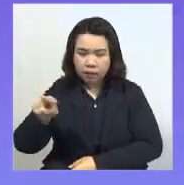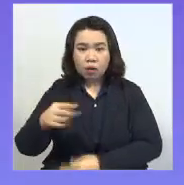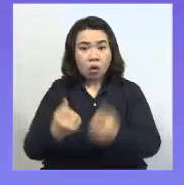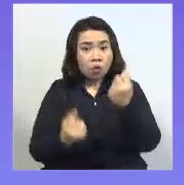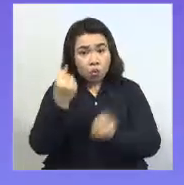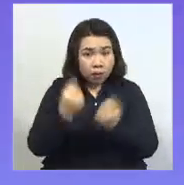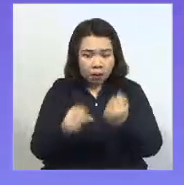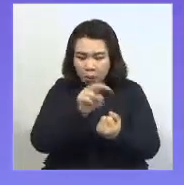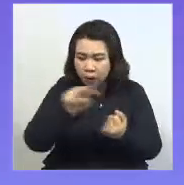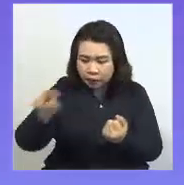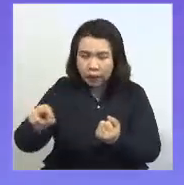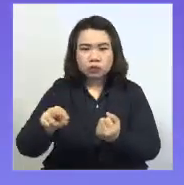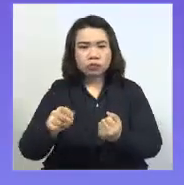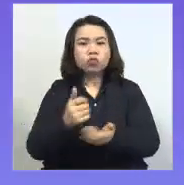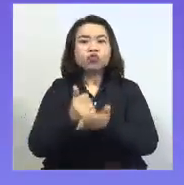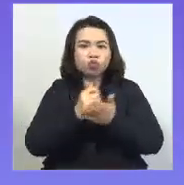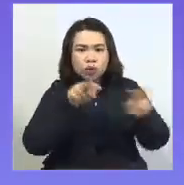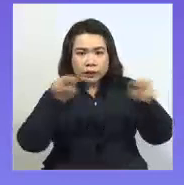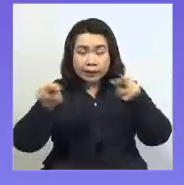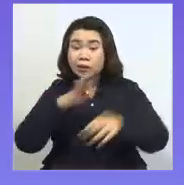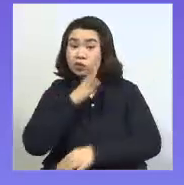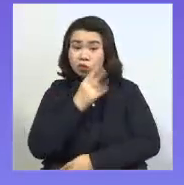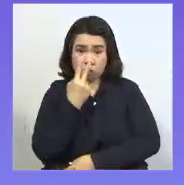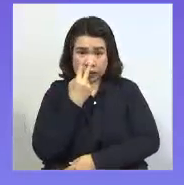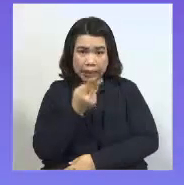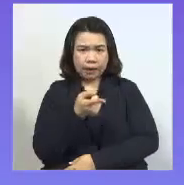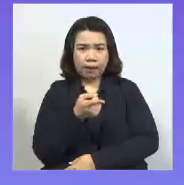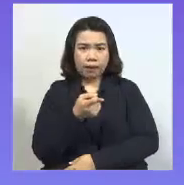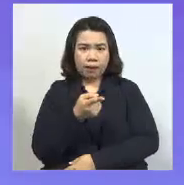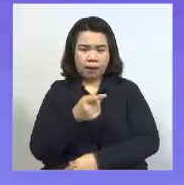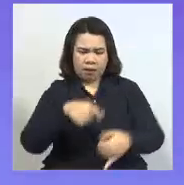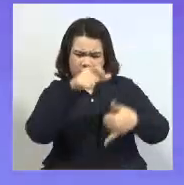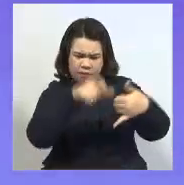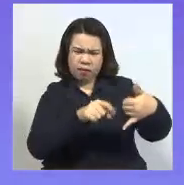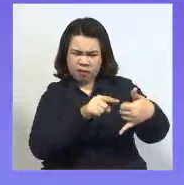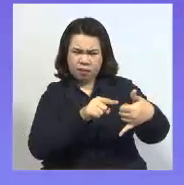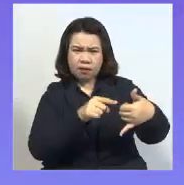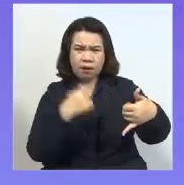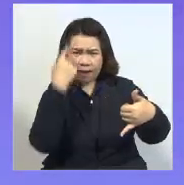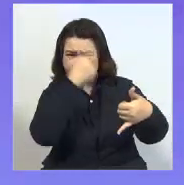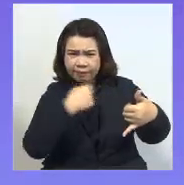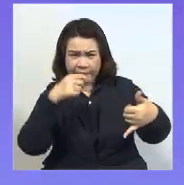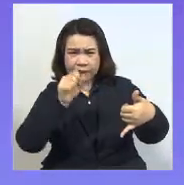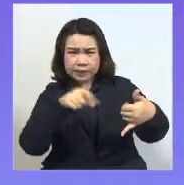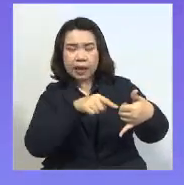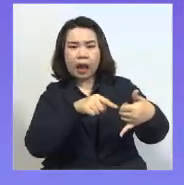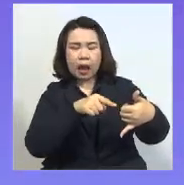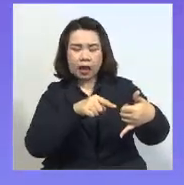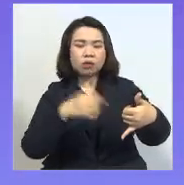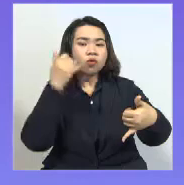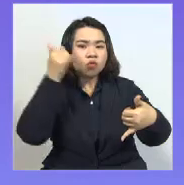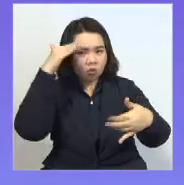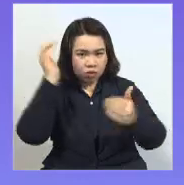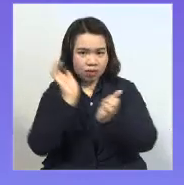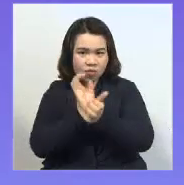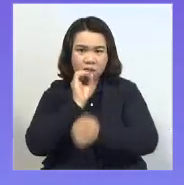นขับรถอยู่ในบริเวณนั้นเนี่ยช่วยกันสังเกตถ้าพบเห็นบุคคลที่มีรูปพรรณสันฐานหน้าตาคล้ายกับนายสมคิดนี่ให้แจ้งเจ้าหน้า